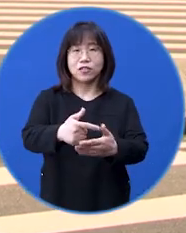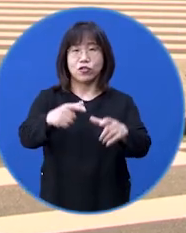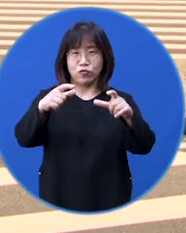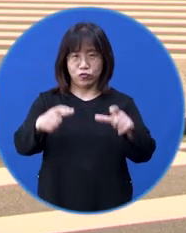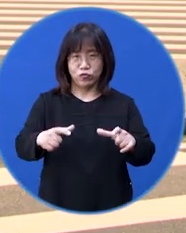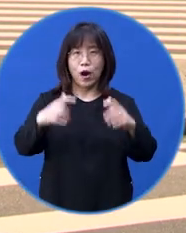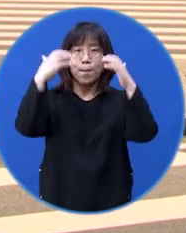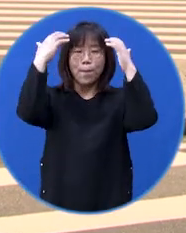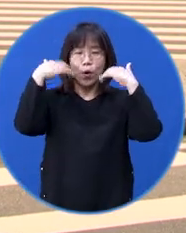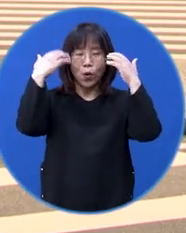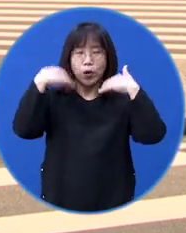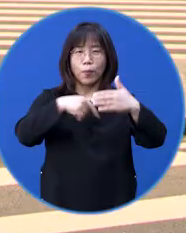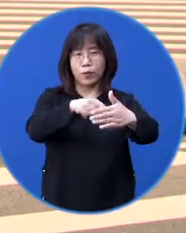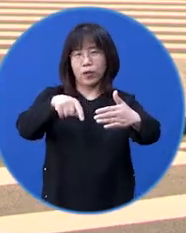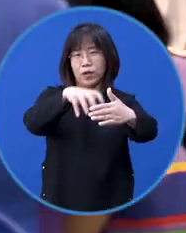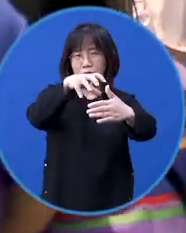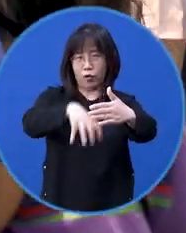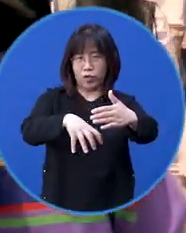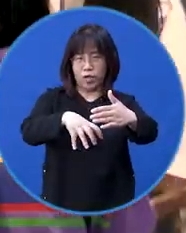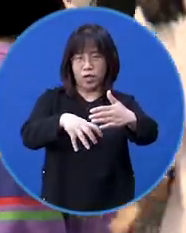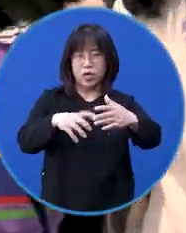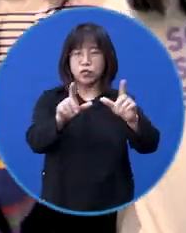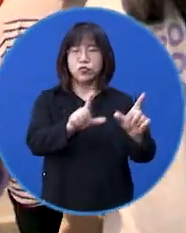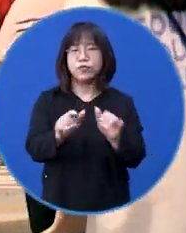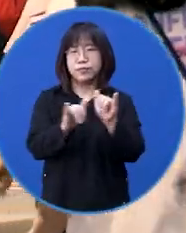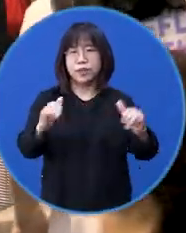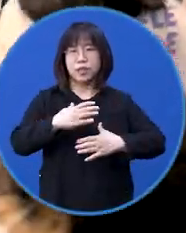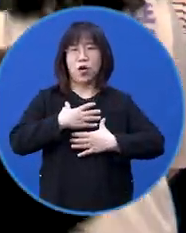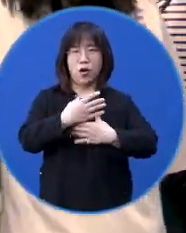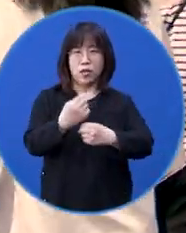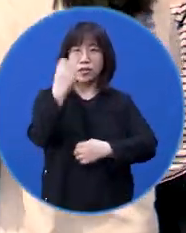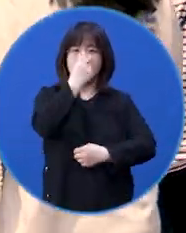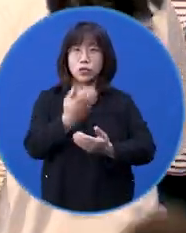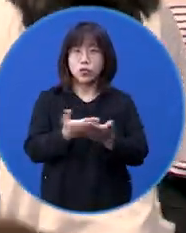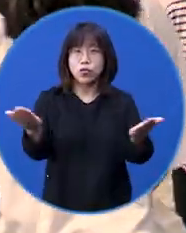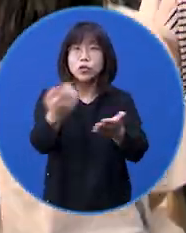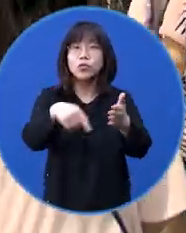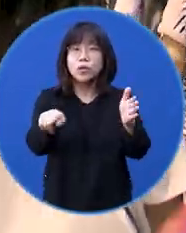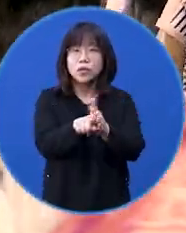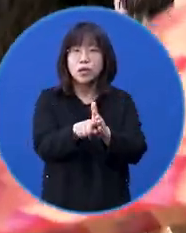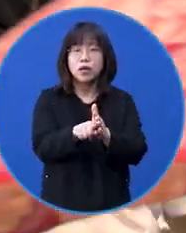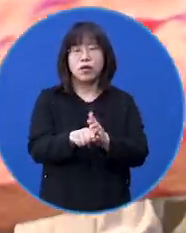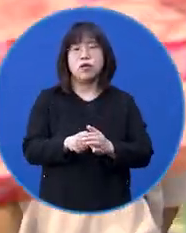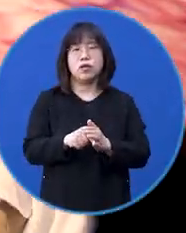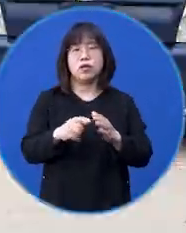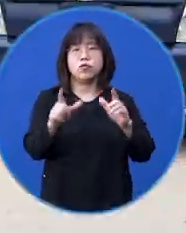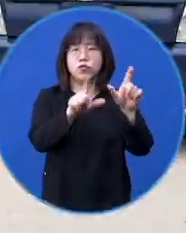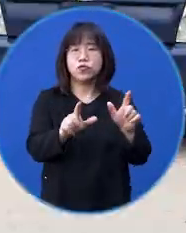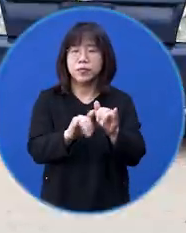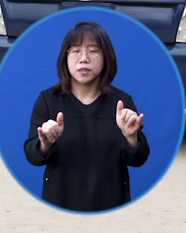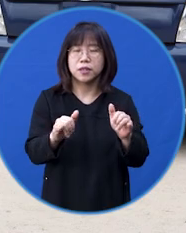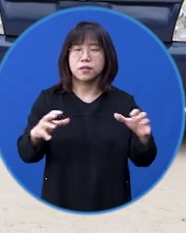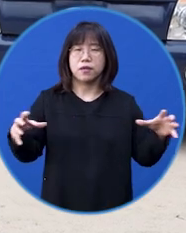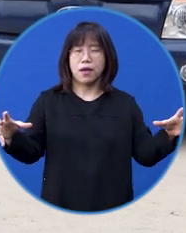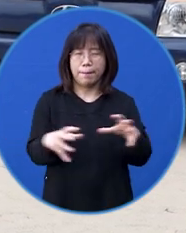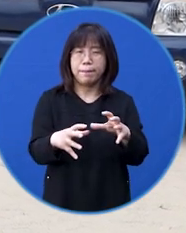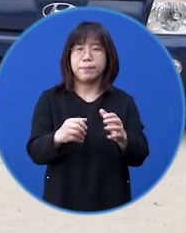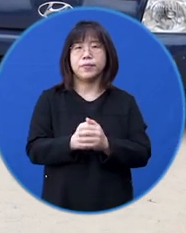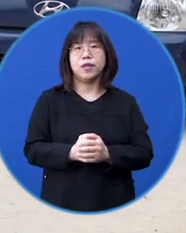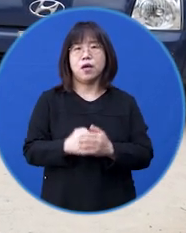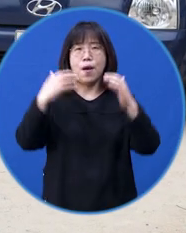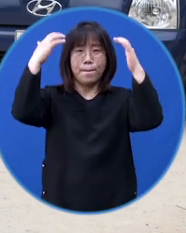강서구가 폭염 속 주민 건강을 지키기 위해 10월 15일까지 유관기관 주민들과 협력 체계를